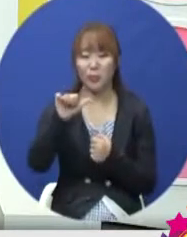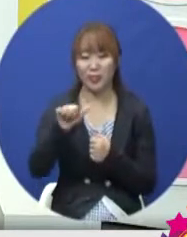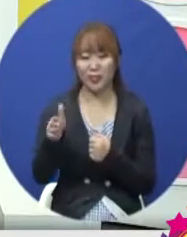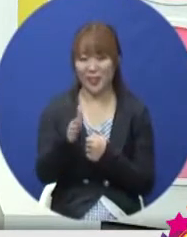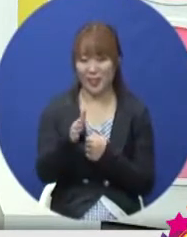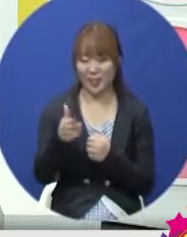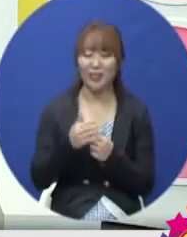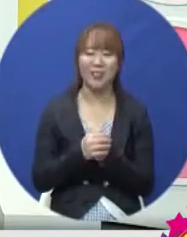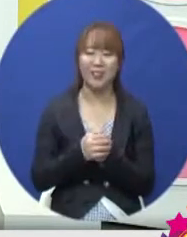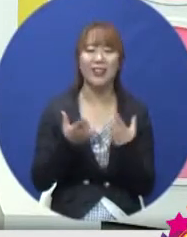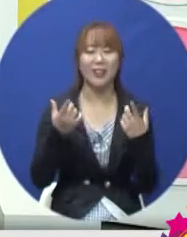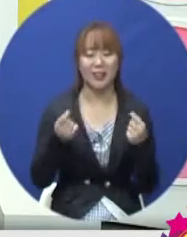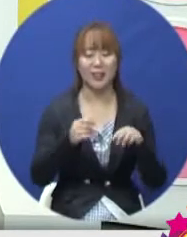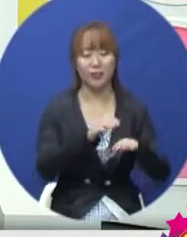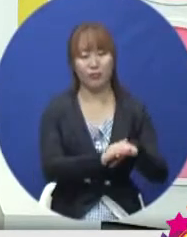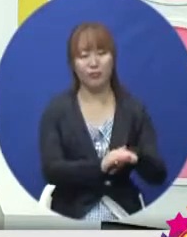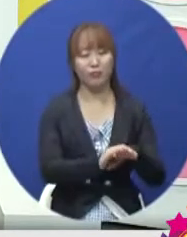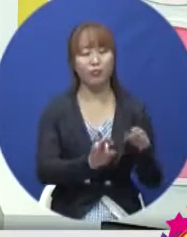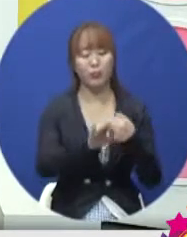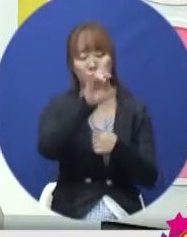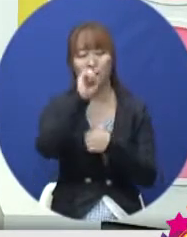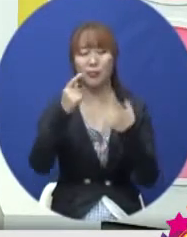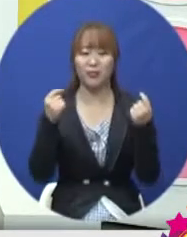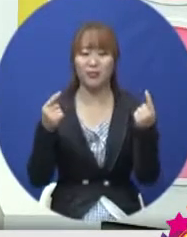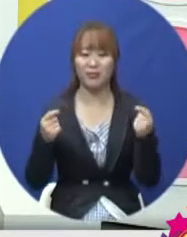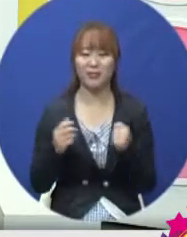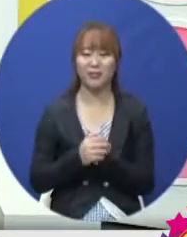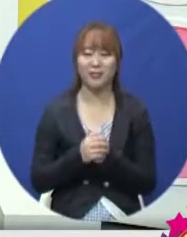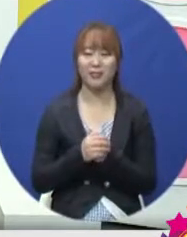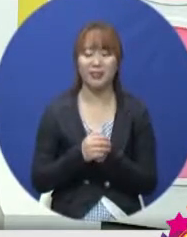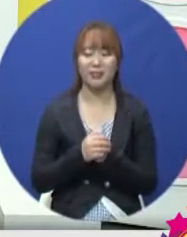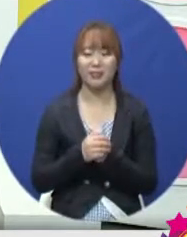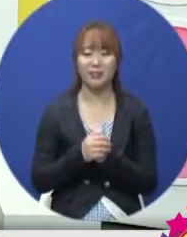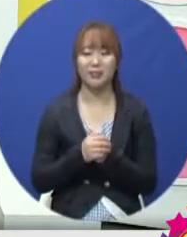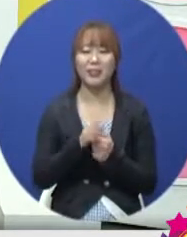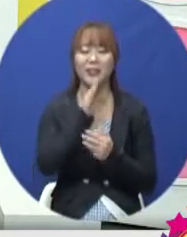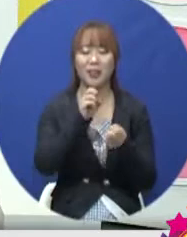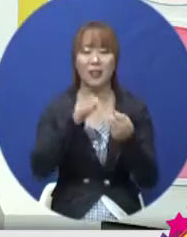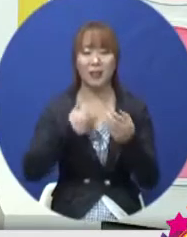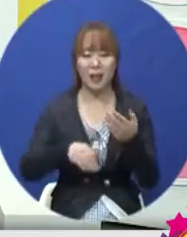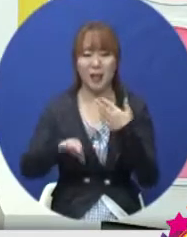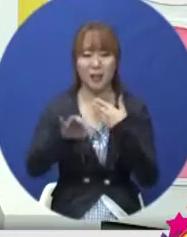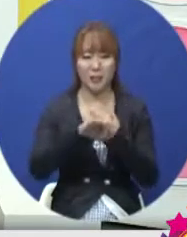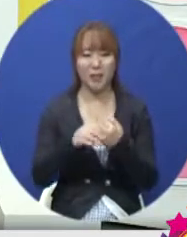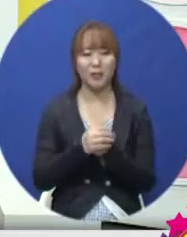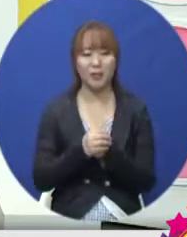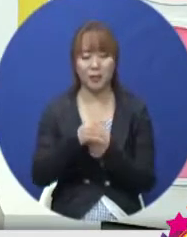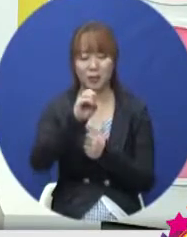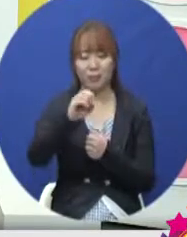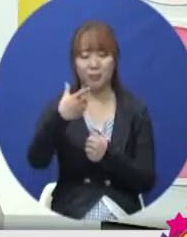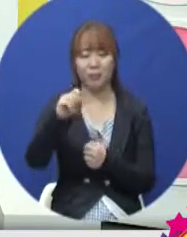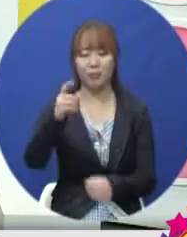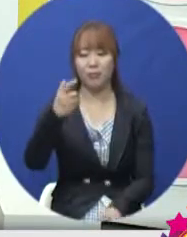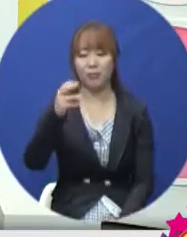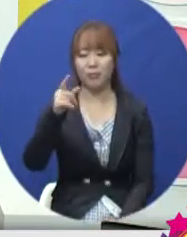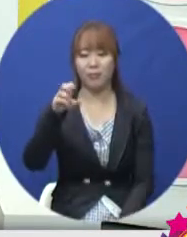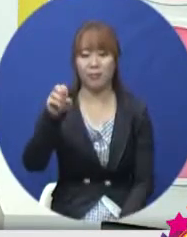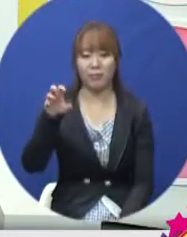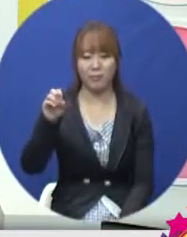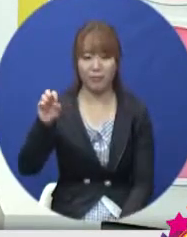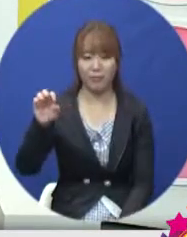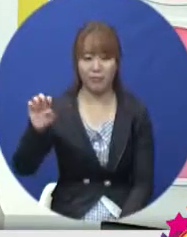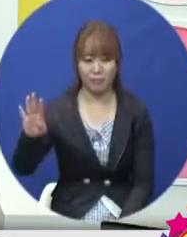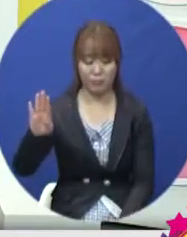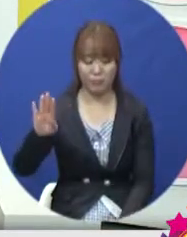정도 네. 예, 이렇게 담궈놓으면 좋을 것 같습니다. 네. 자, 정답을 아시는 분께서는